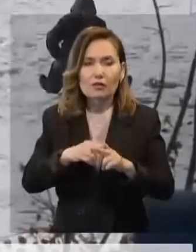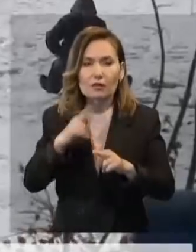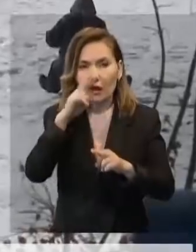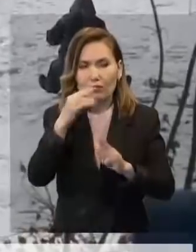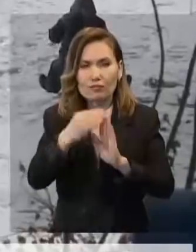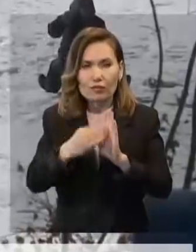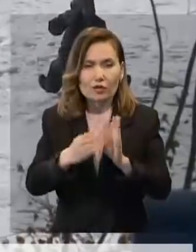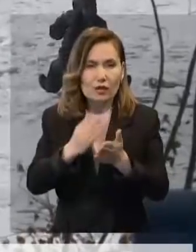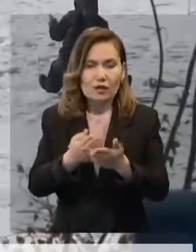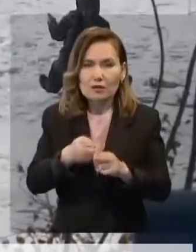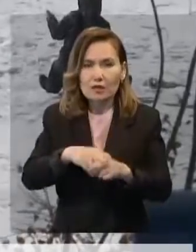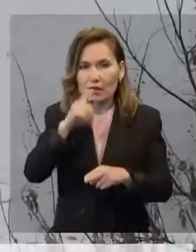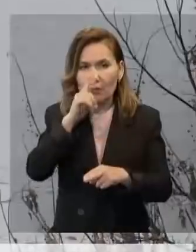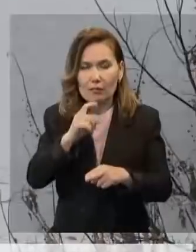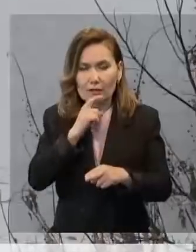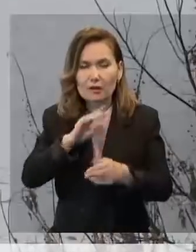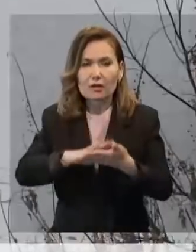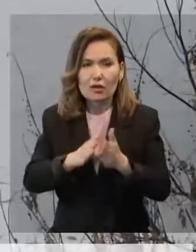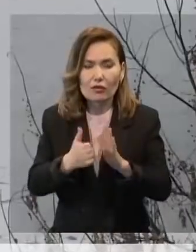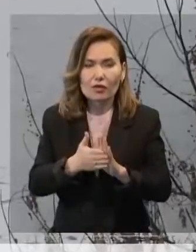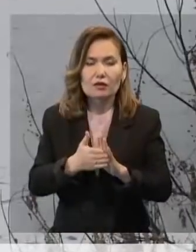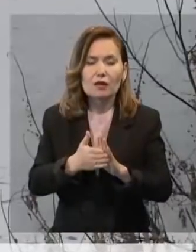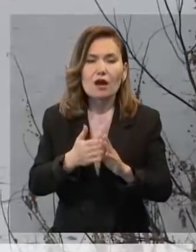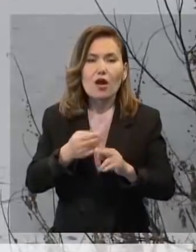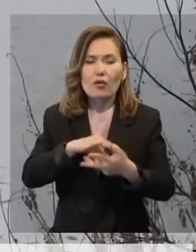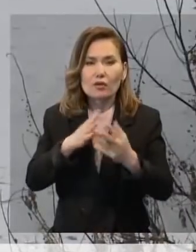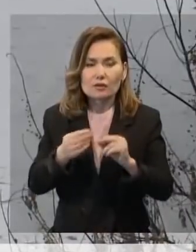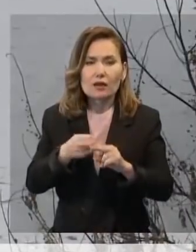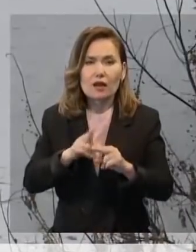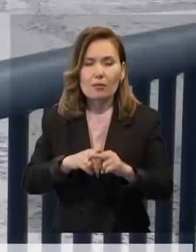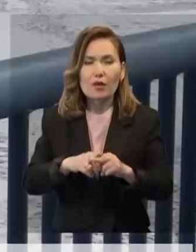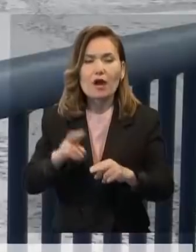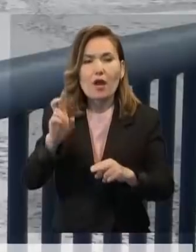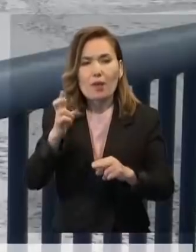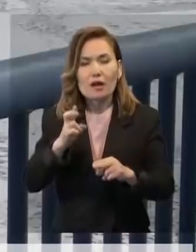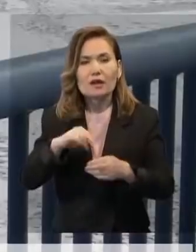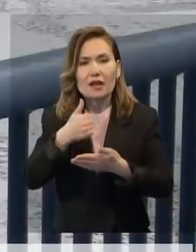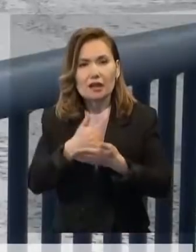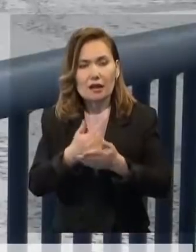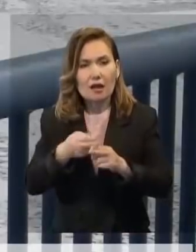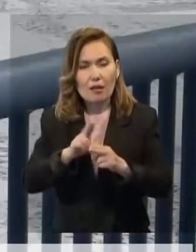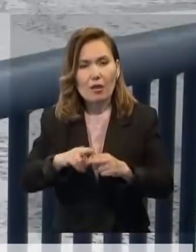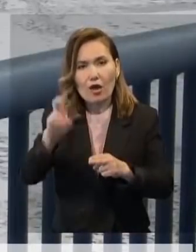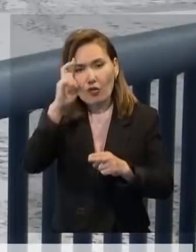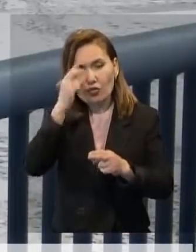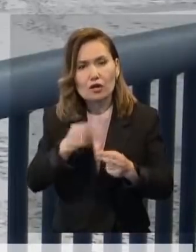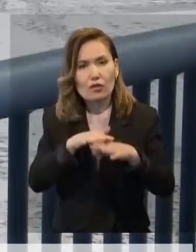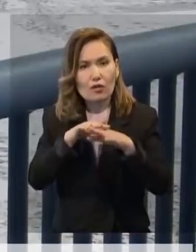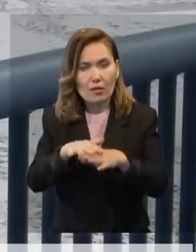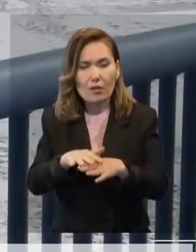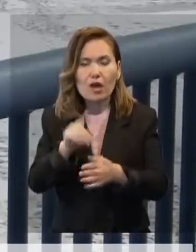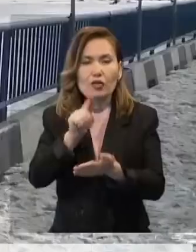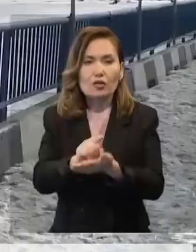жұрт шатасып, мұндай мәселелер туындамас еді. Бірақ қазіргі нұсқасында да биологиялық негіздемені бюджет есебінен қаржыландыруға